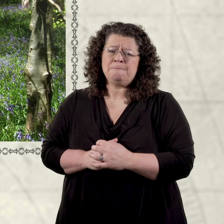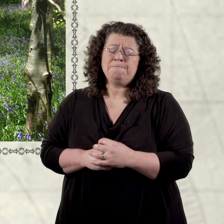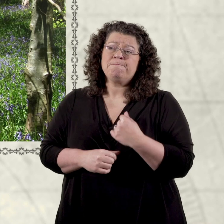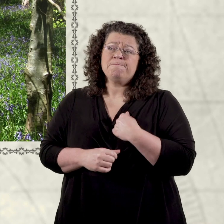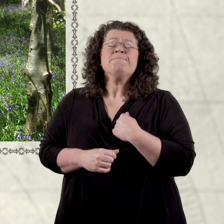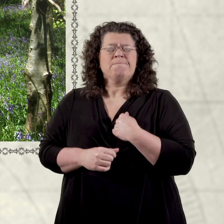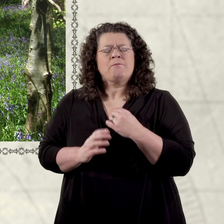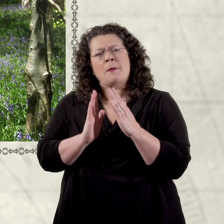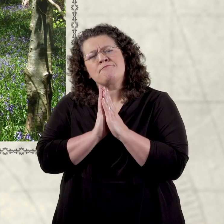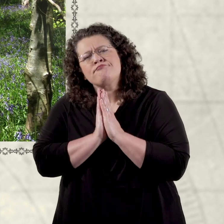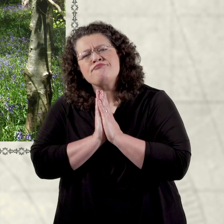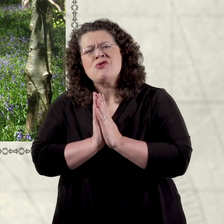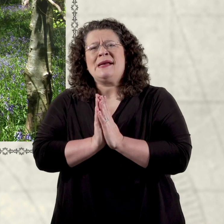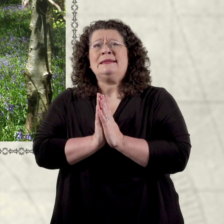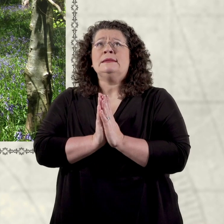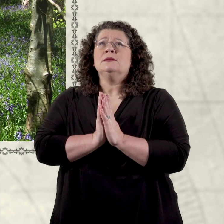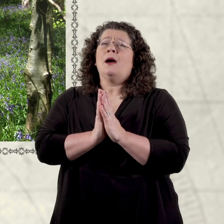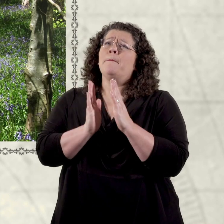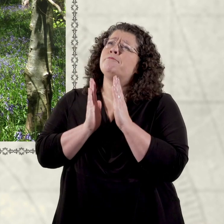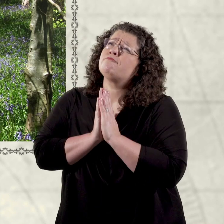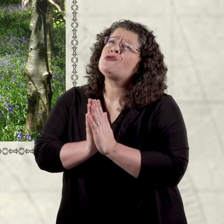A dyma fi'n dechrau gweddio.